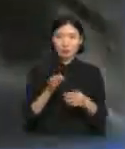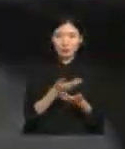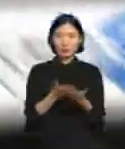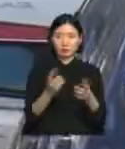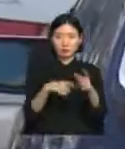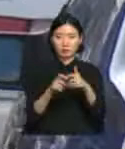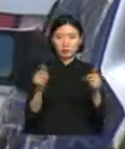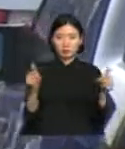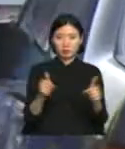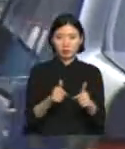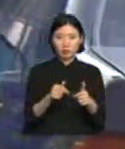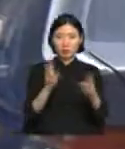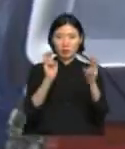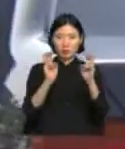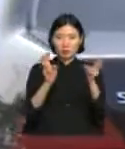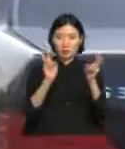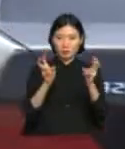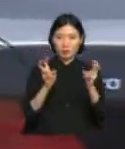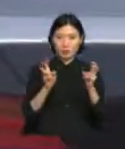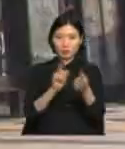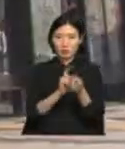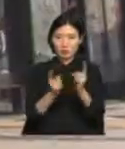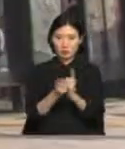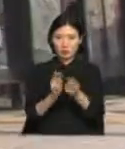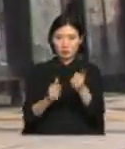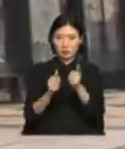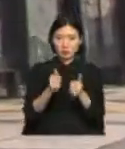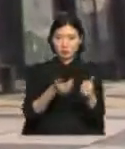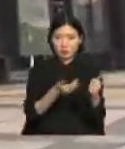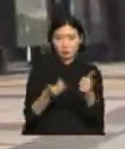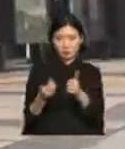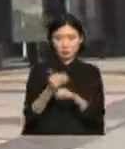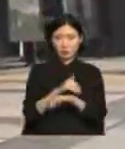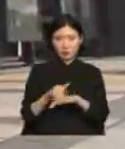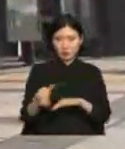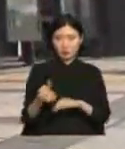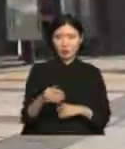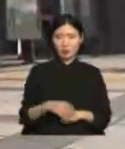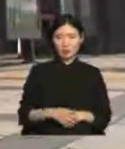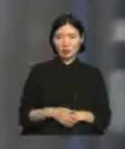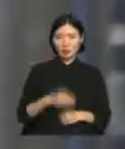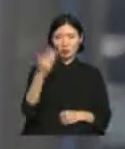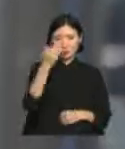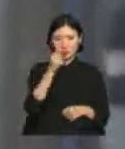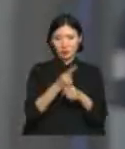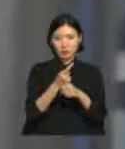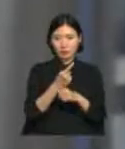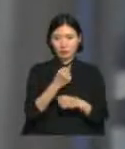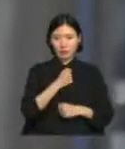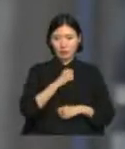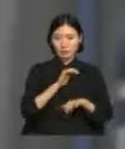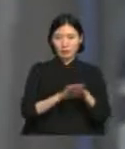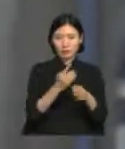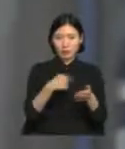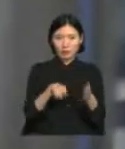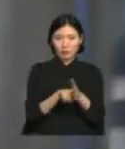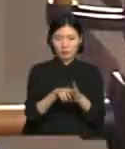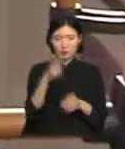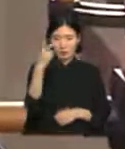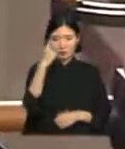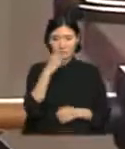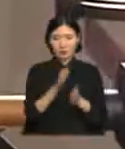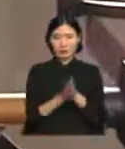줄여서 업체 간의 경쟁을 유도한다는 계획인데요. 이와 더불어서 투명성 담보를 위해 정기 감사도 진행을